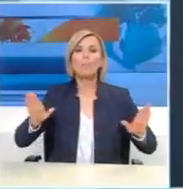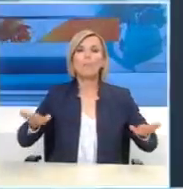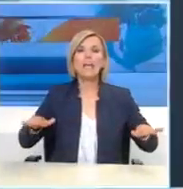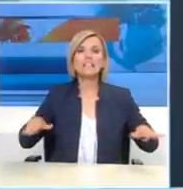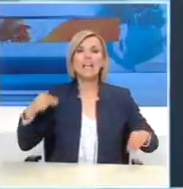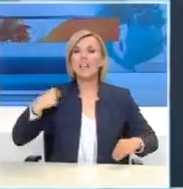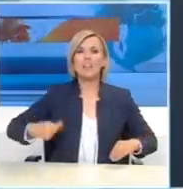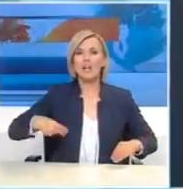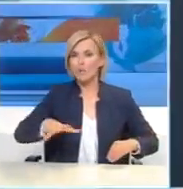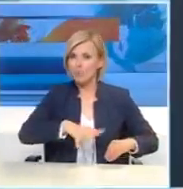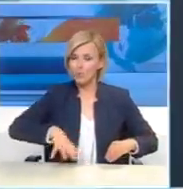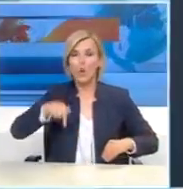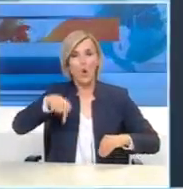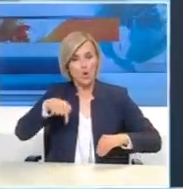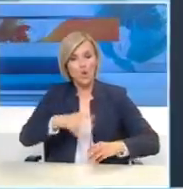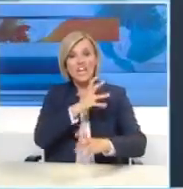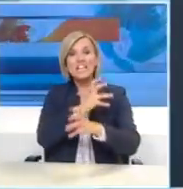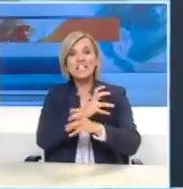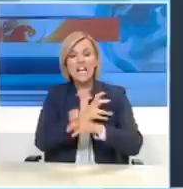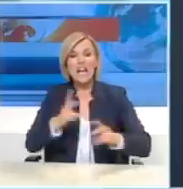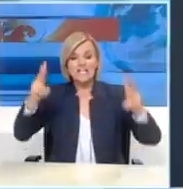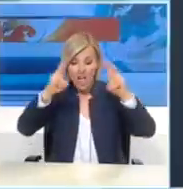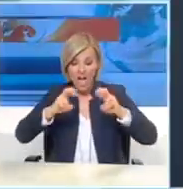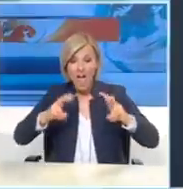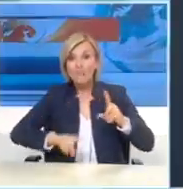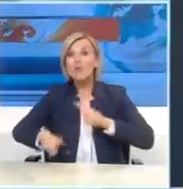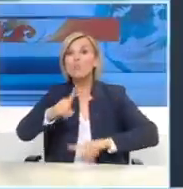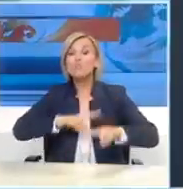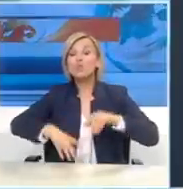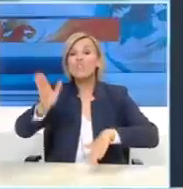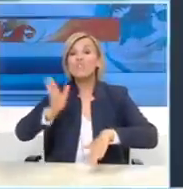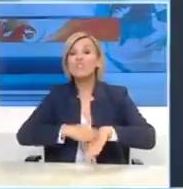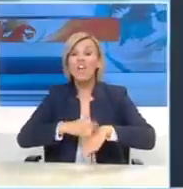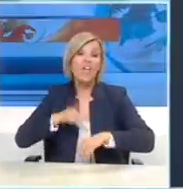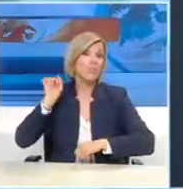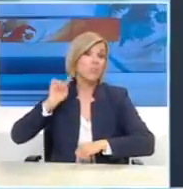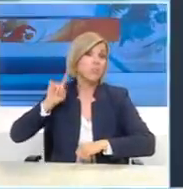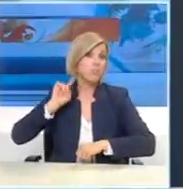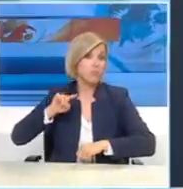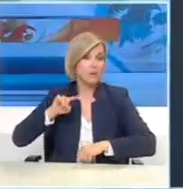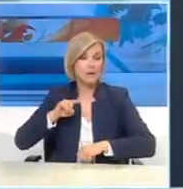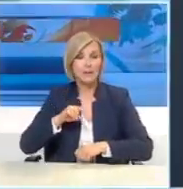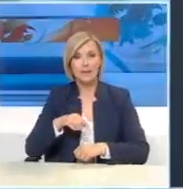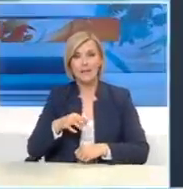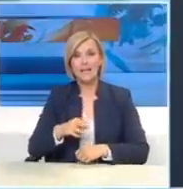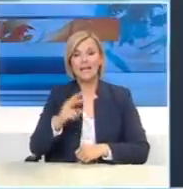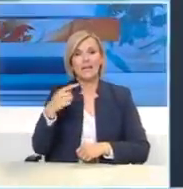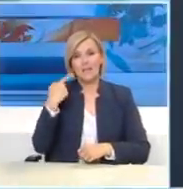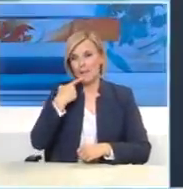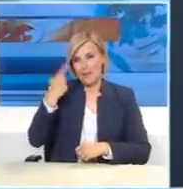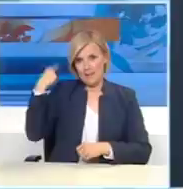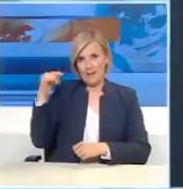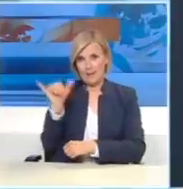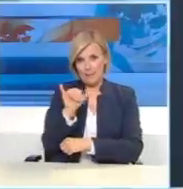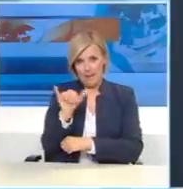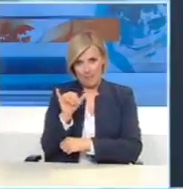εισαγγελική έρευνα στο πλαίσιο της αναζήτησης ποινικών ευθυνών. Να σας ενημερώσω επίσης ότι την 5η 25η Τετάρτου ο διοικητής της Εθνικής Αρχής